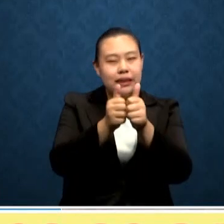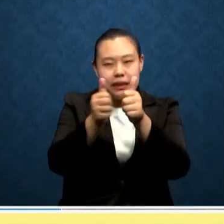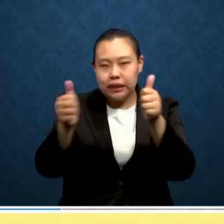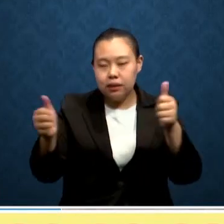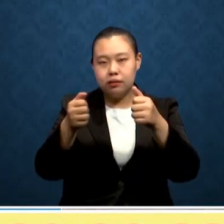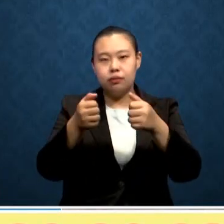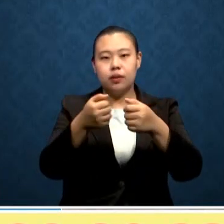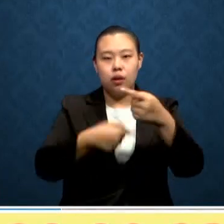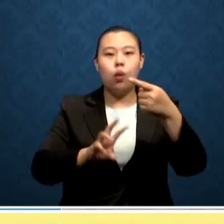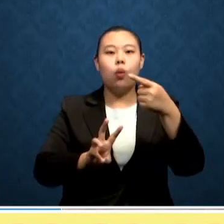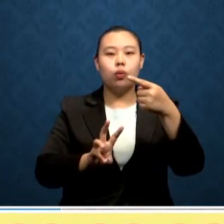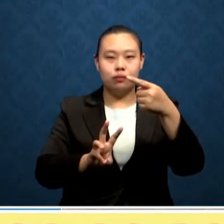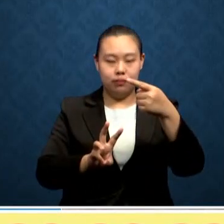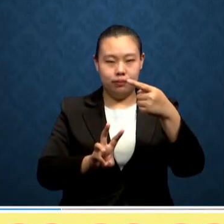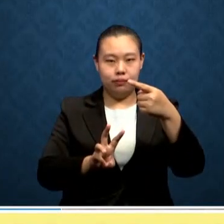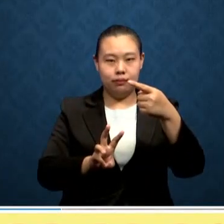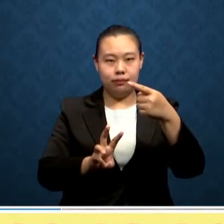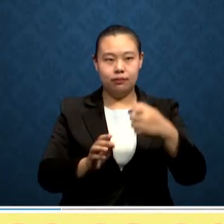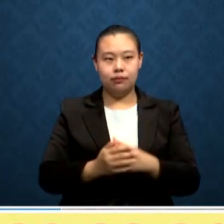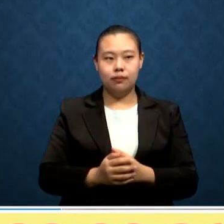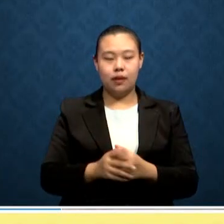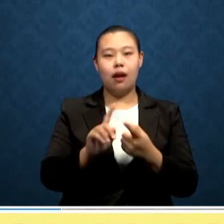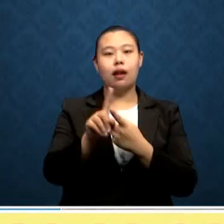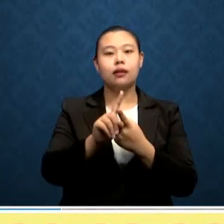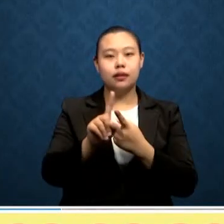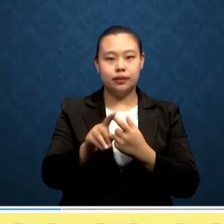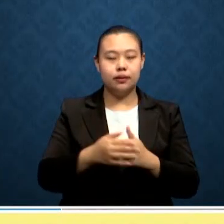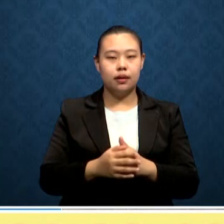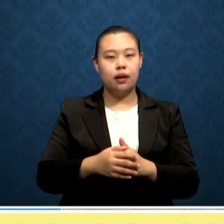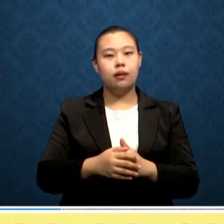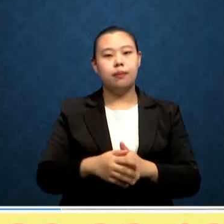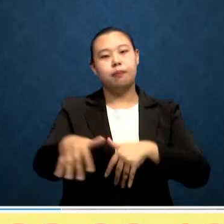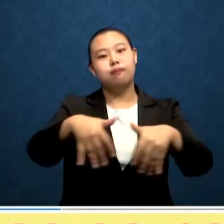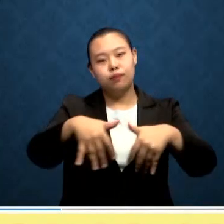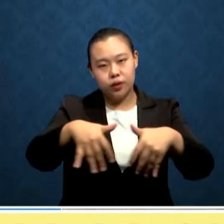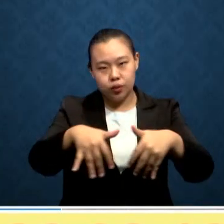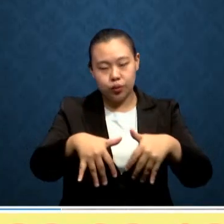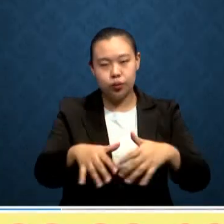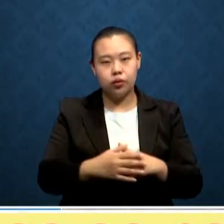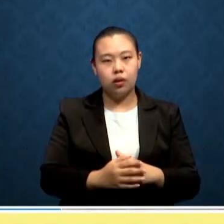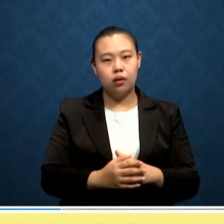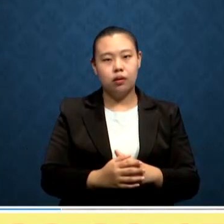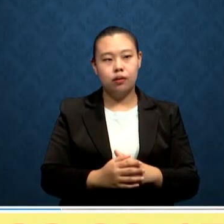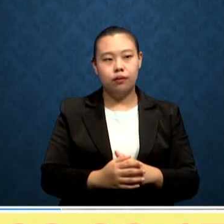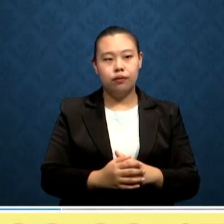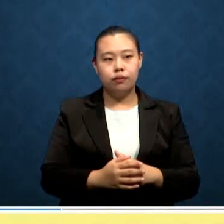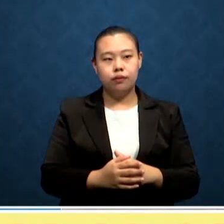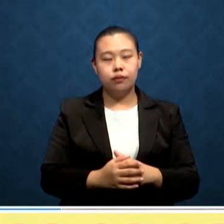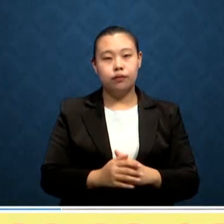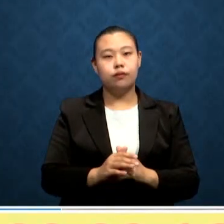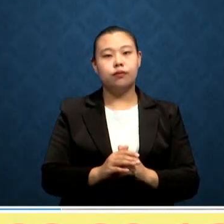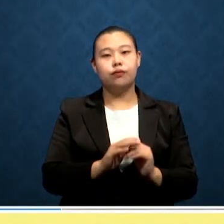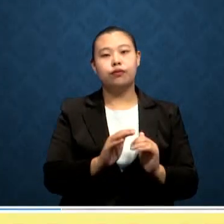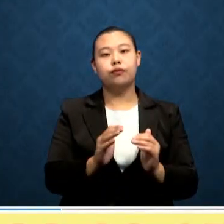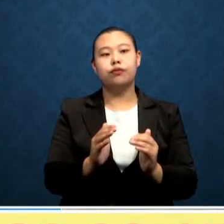66นะครับมีประชาชนและผู้รู้เรื่องพลังงานฝากมาถาม